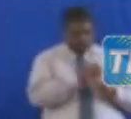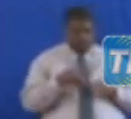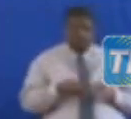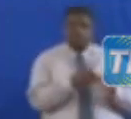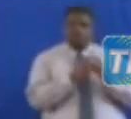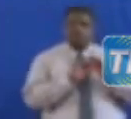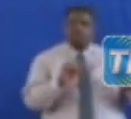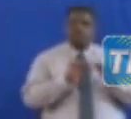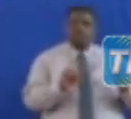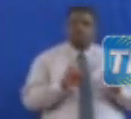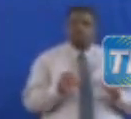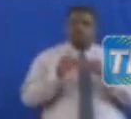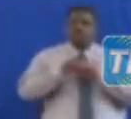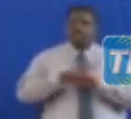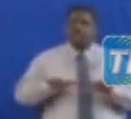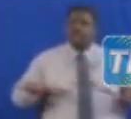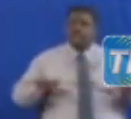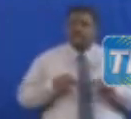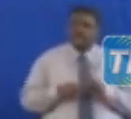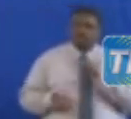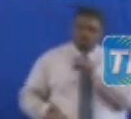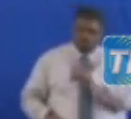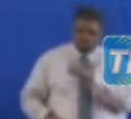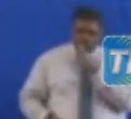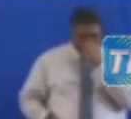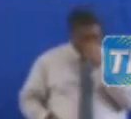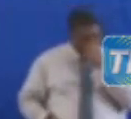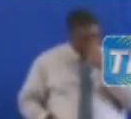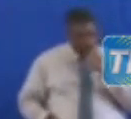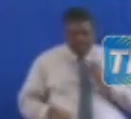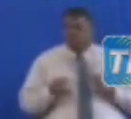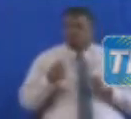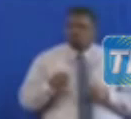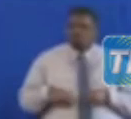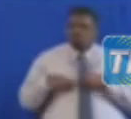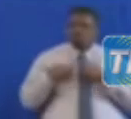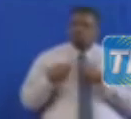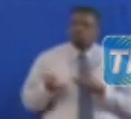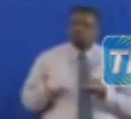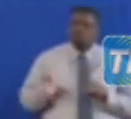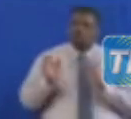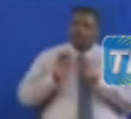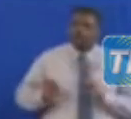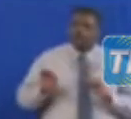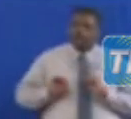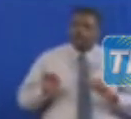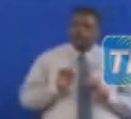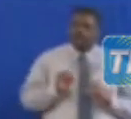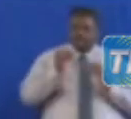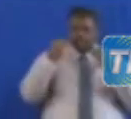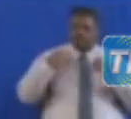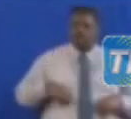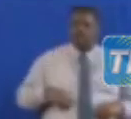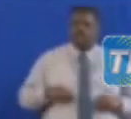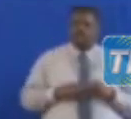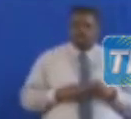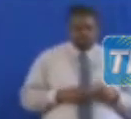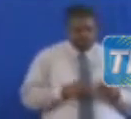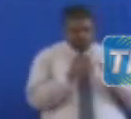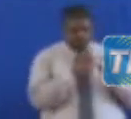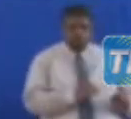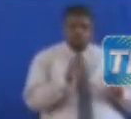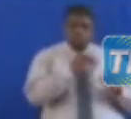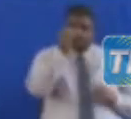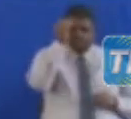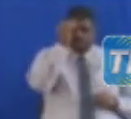mfumo wa mafunzo kwa njia ya mtandao au e-learning management system na kutoa elimu ya sekondari. Kuboresha utoaji